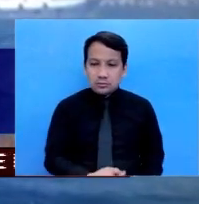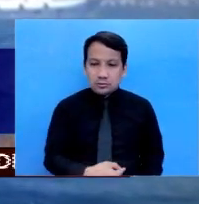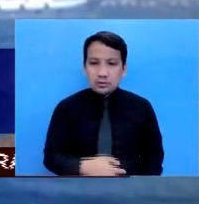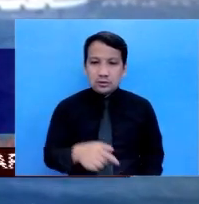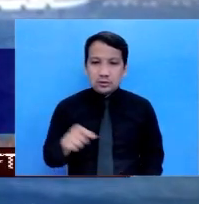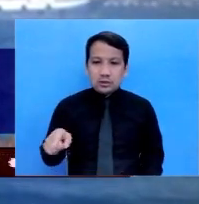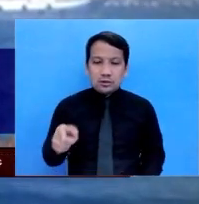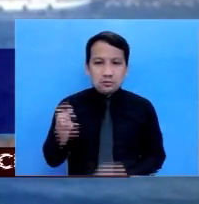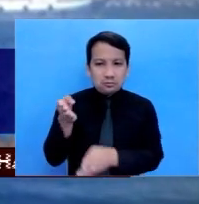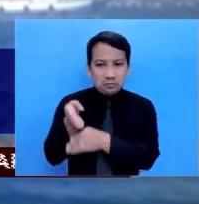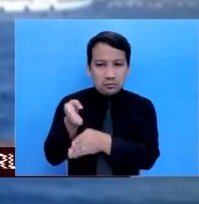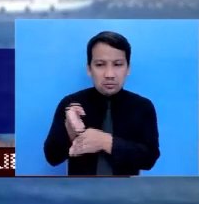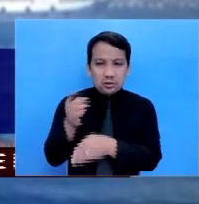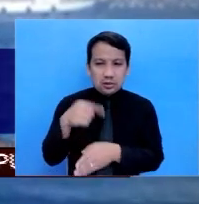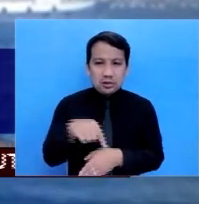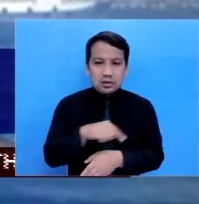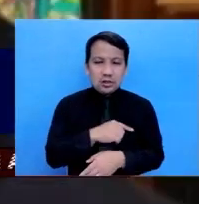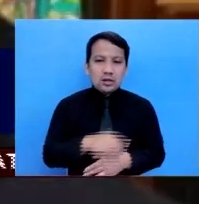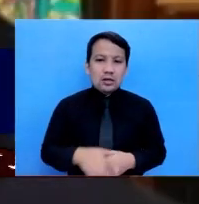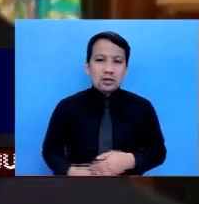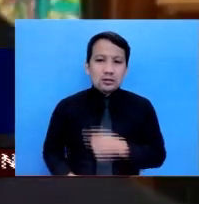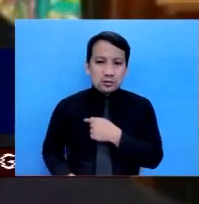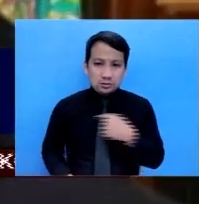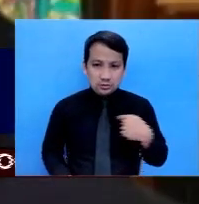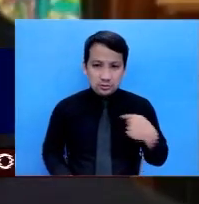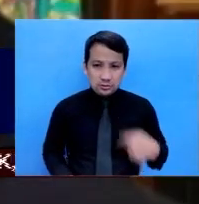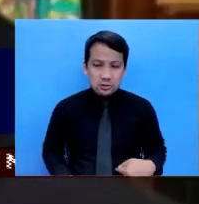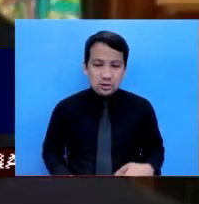raw. The Chinese just scared us because